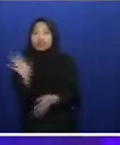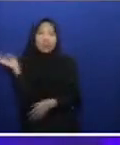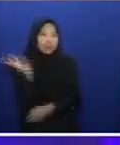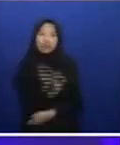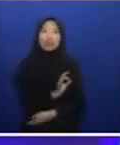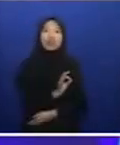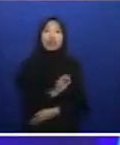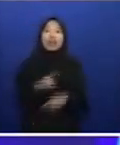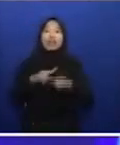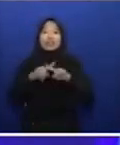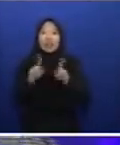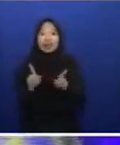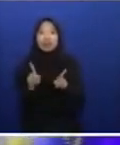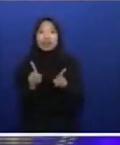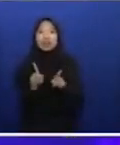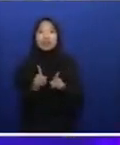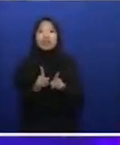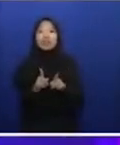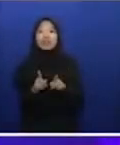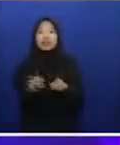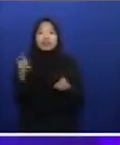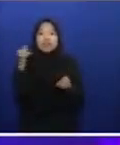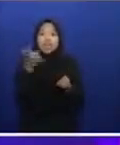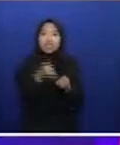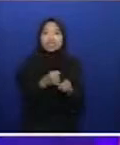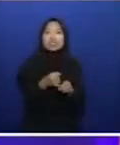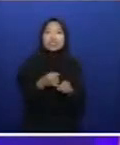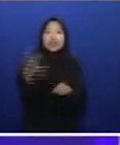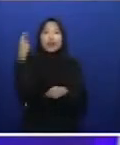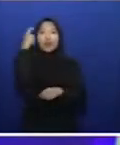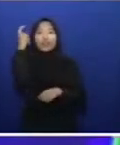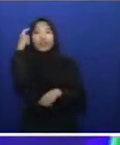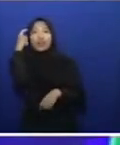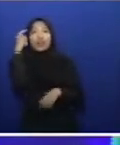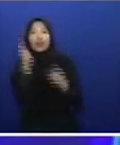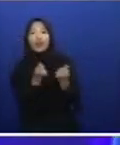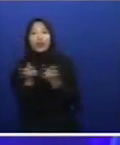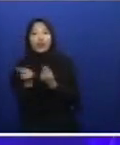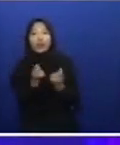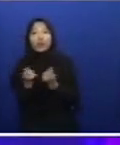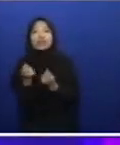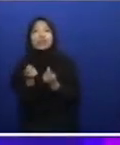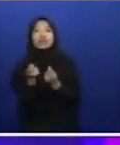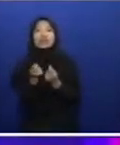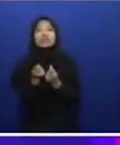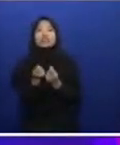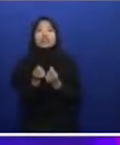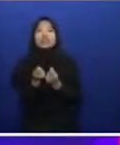Tapi yang mengisi otak ekonomi saya, sejak saya menjadi calon ketua umum